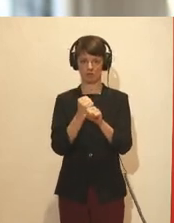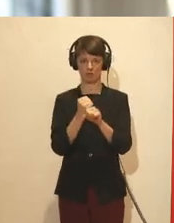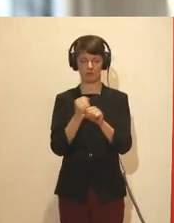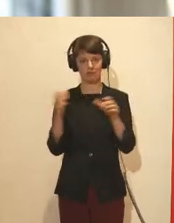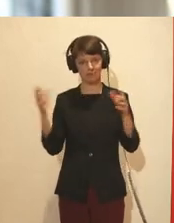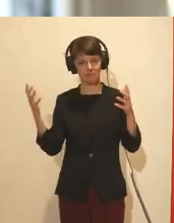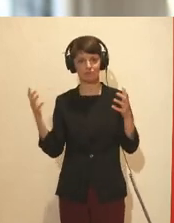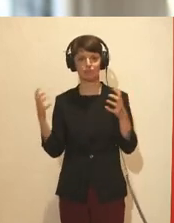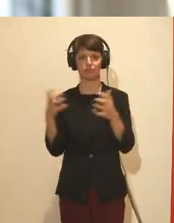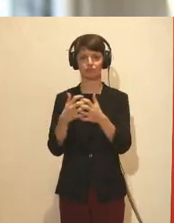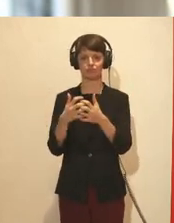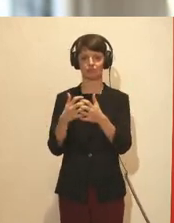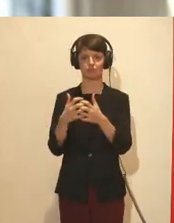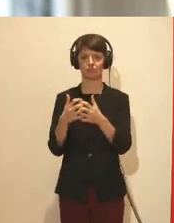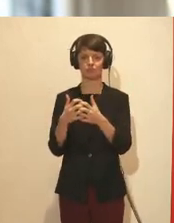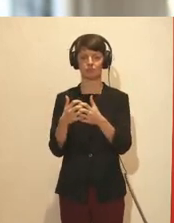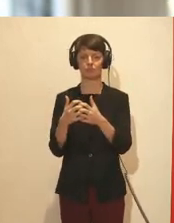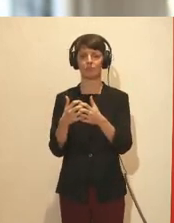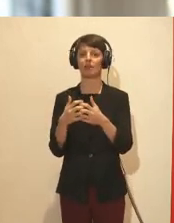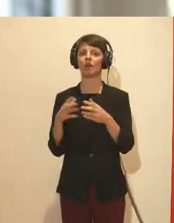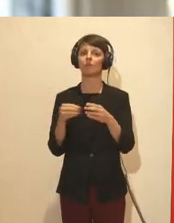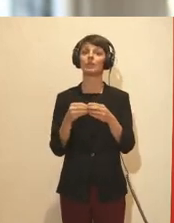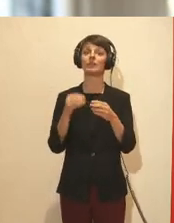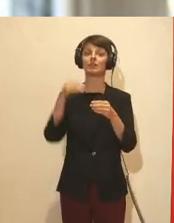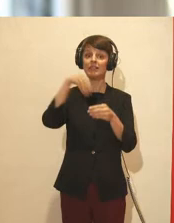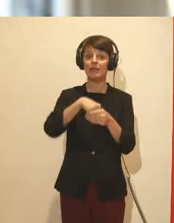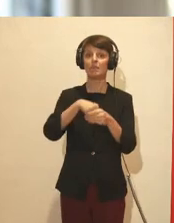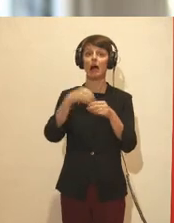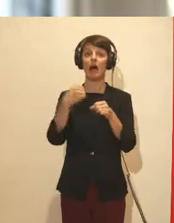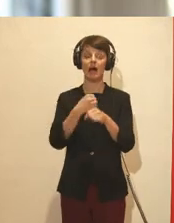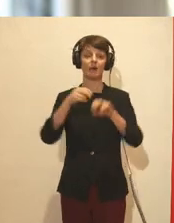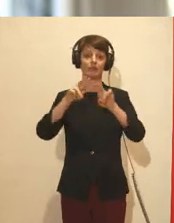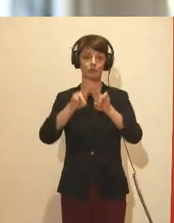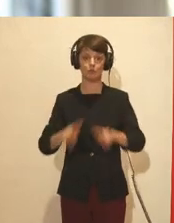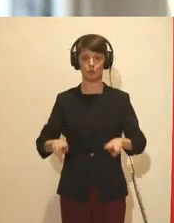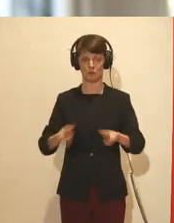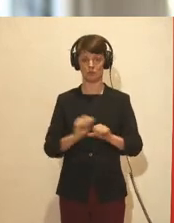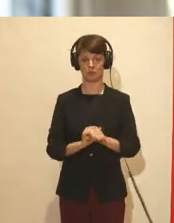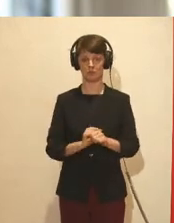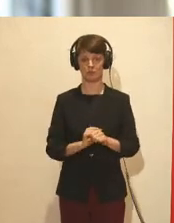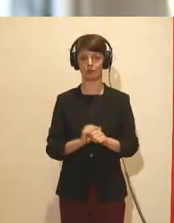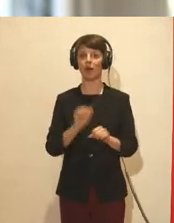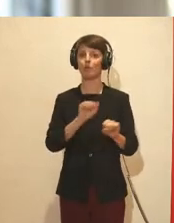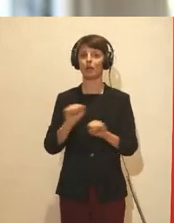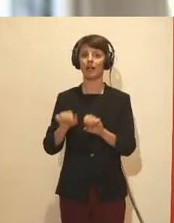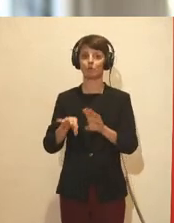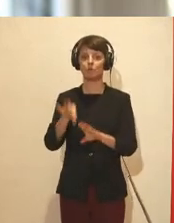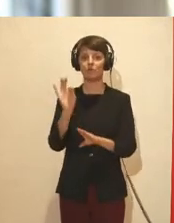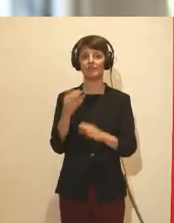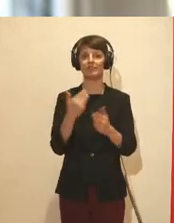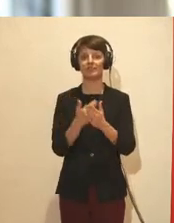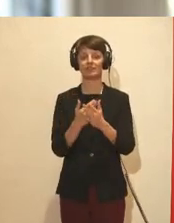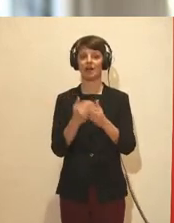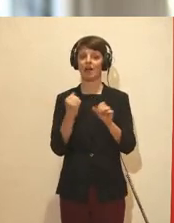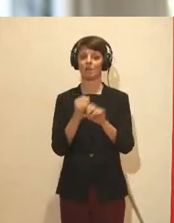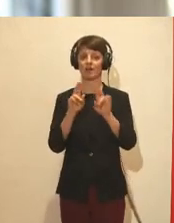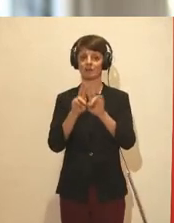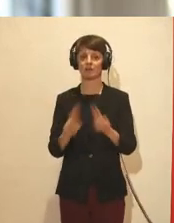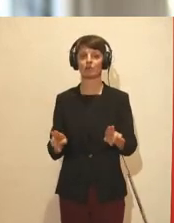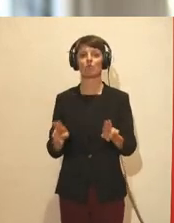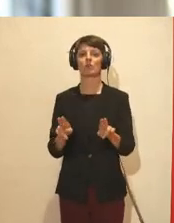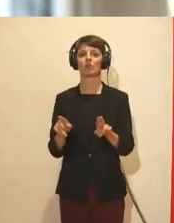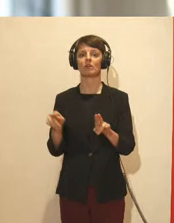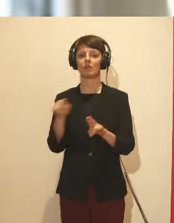mit dem verständnis der vierte der arbeit wo man eine möglichkeit findet dass man diese würde der arbeit wieder